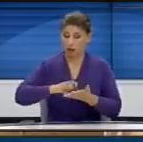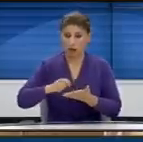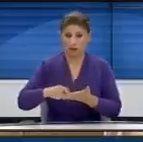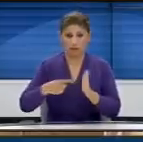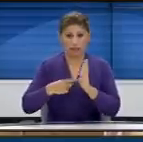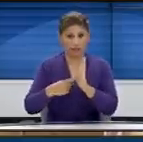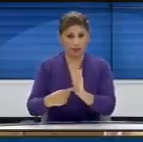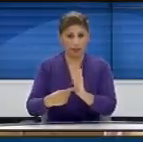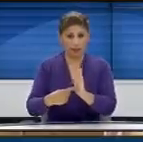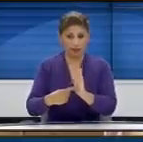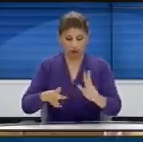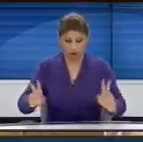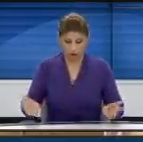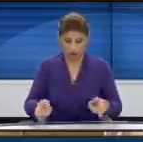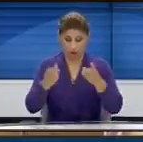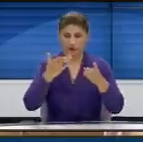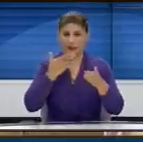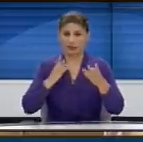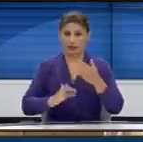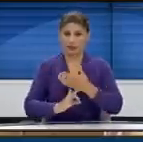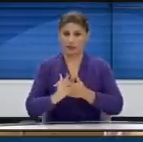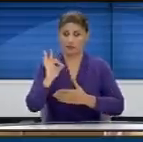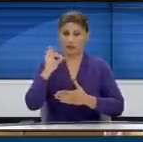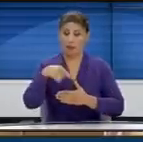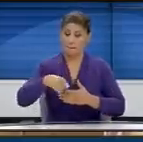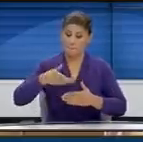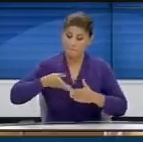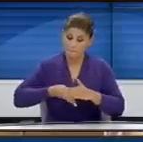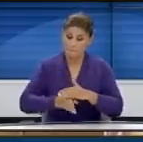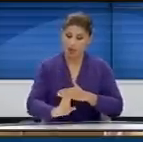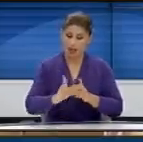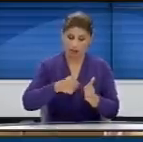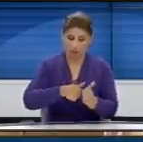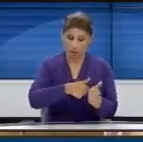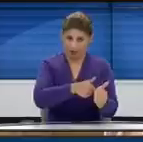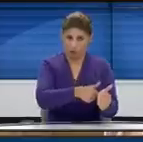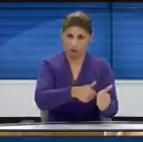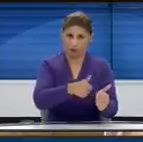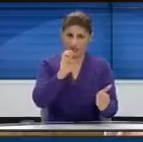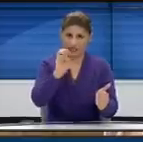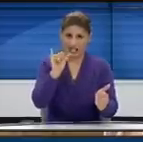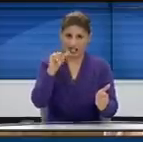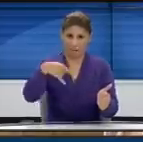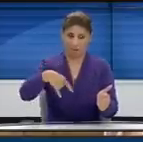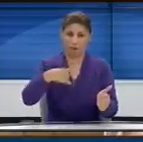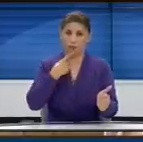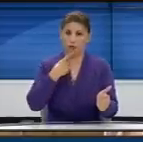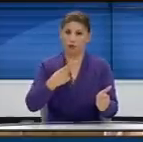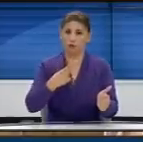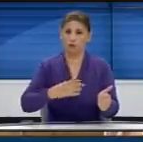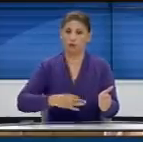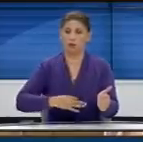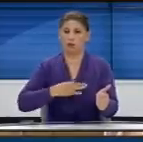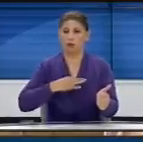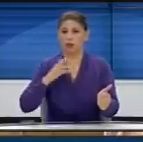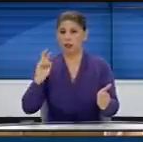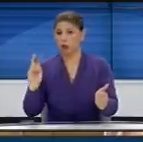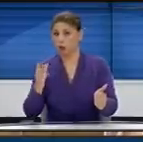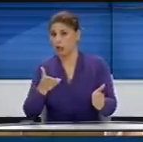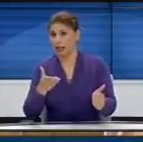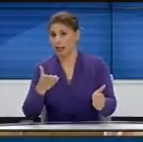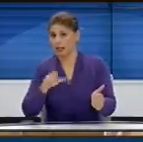δείχνει ότι εξαρθρώθηκε η Χρυσή Αυγή μέσα από παρακολουθήσεις της ΕΥΠ, όπως είπε ο κύριος Μητσοτάκης, ή